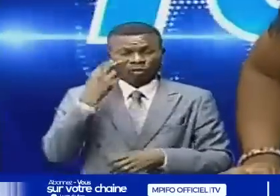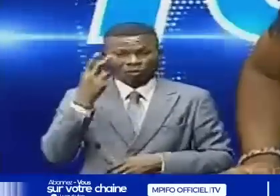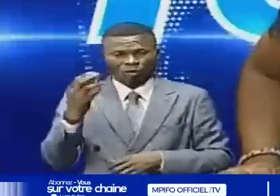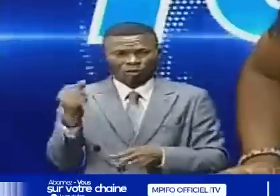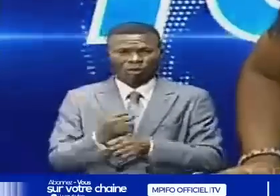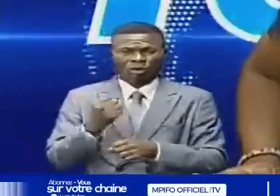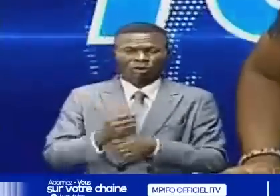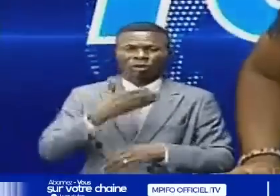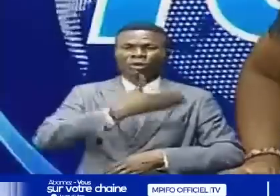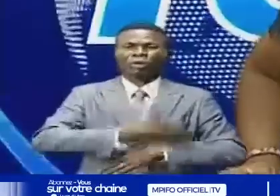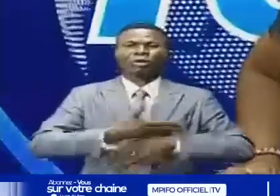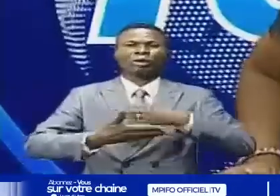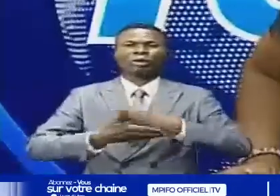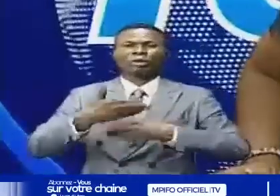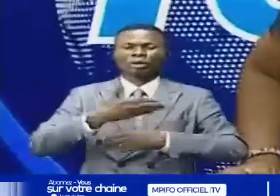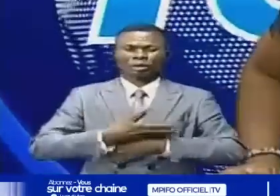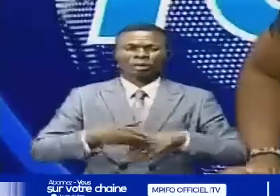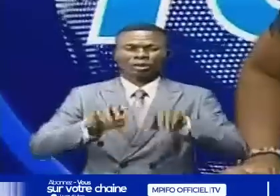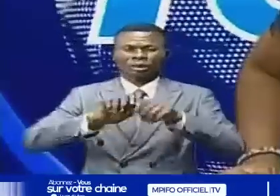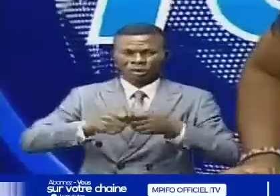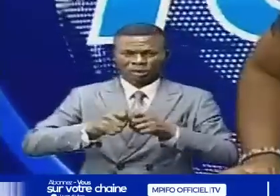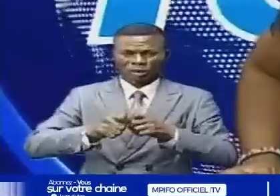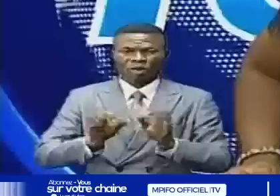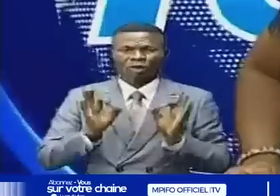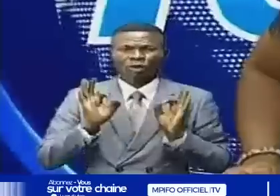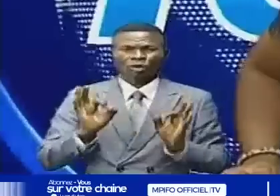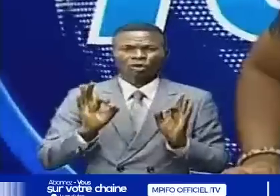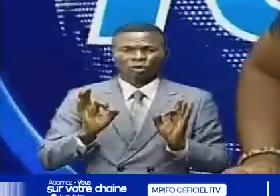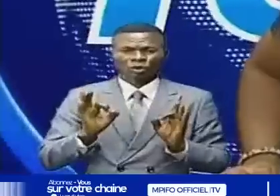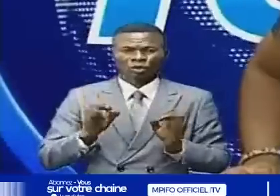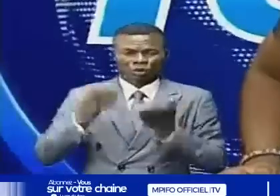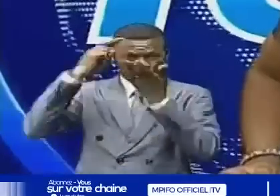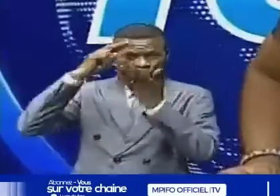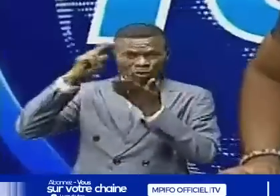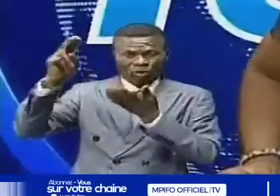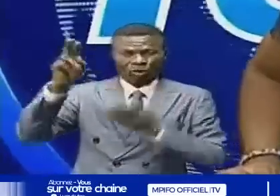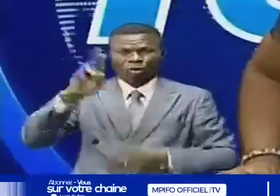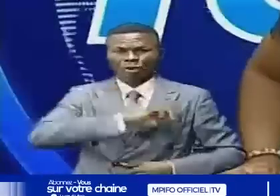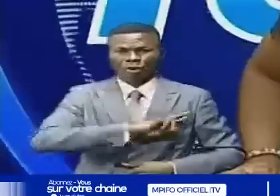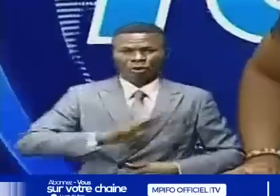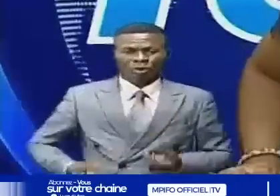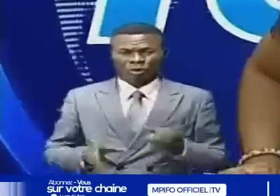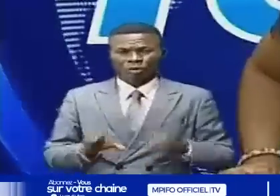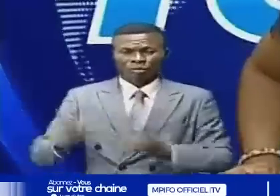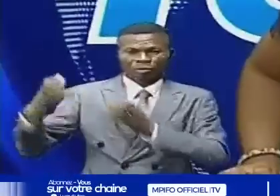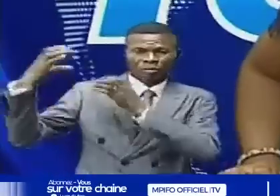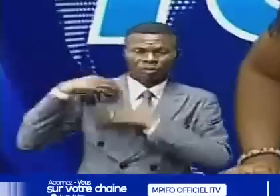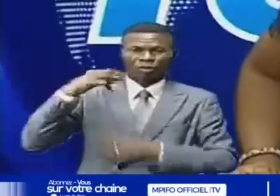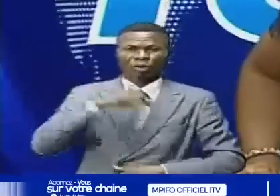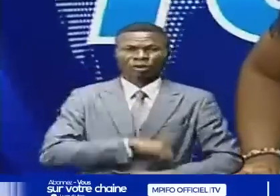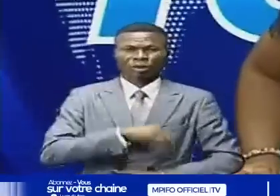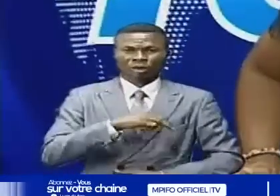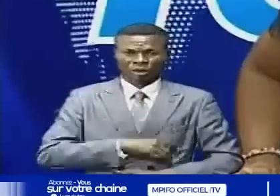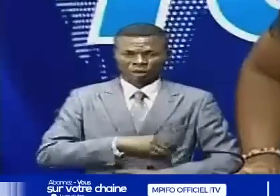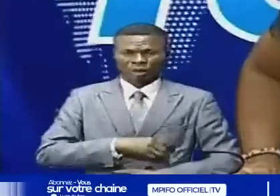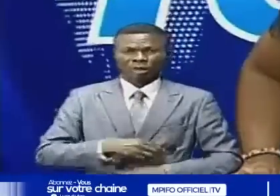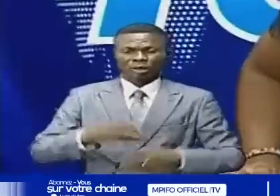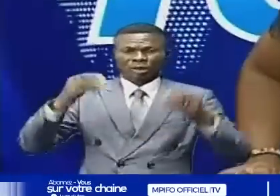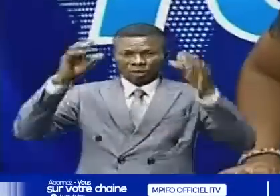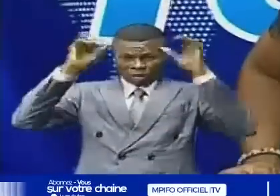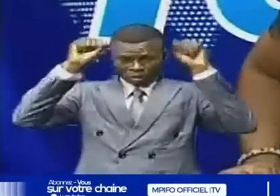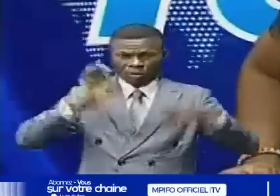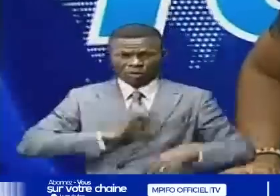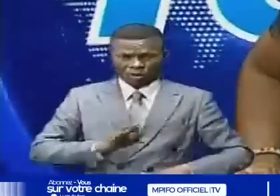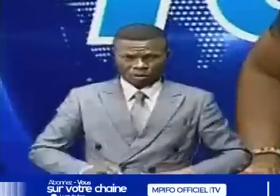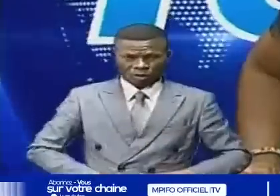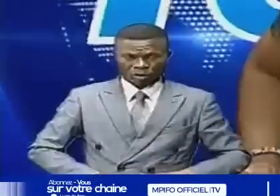travaux de construction, réhabilitation et rénovation des universités de la RDC. Le chargé de mission du chef de l'État, zone